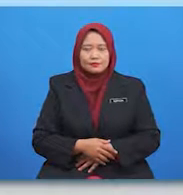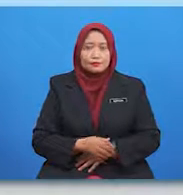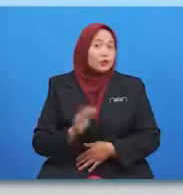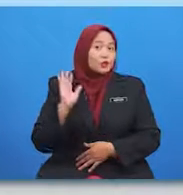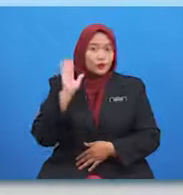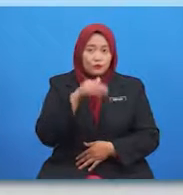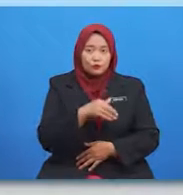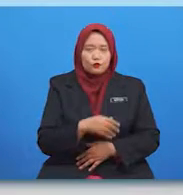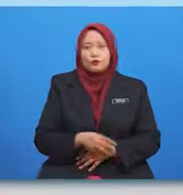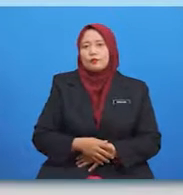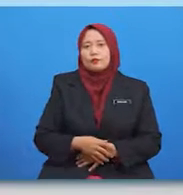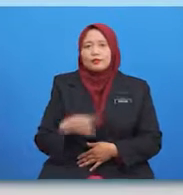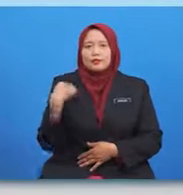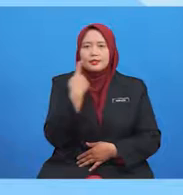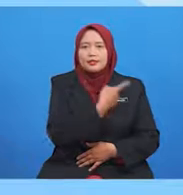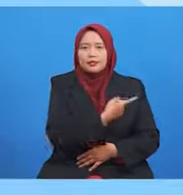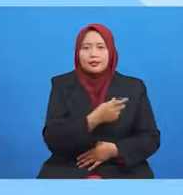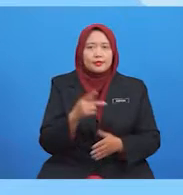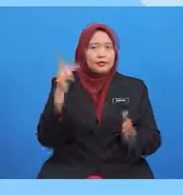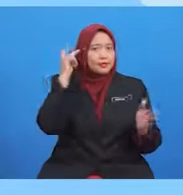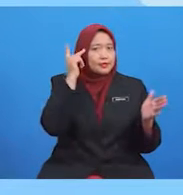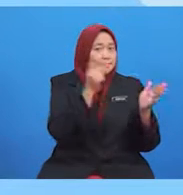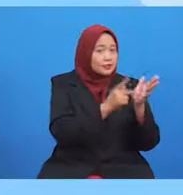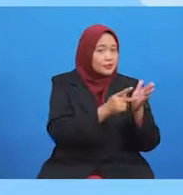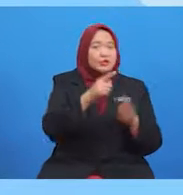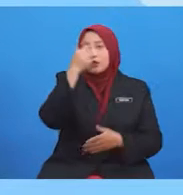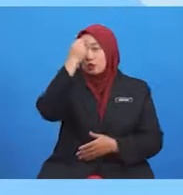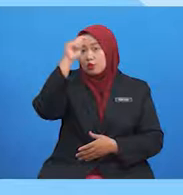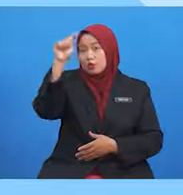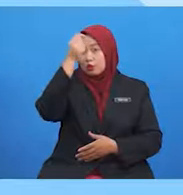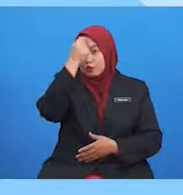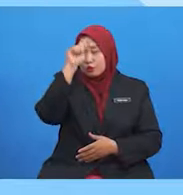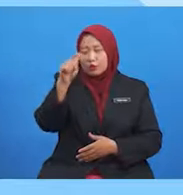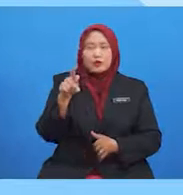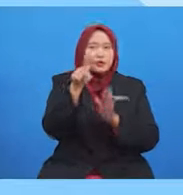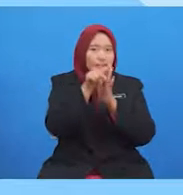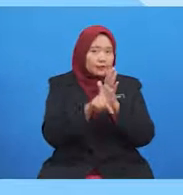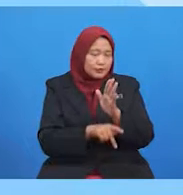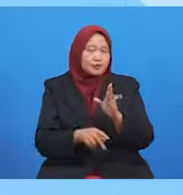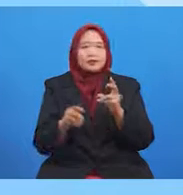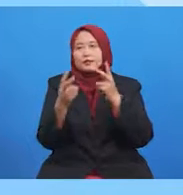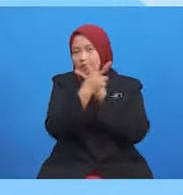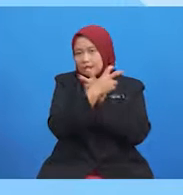Jom kita kenali tokoh-tokoh keradioaktifan bersama-sama.